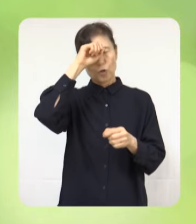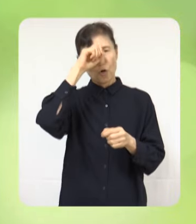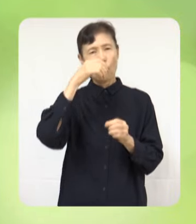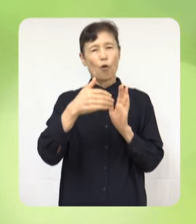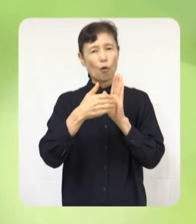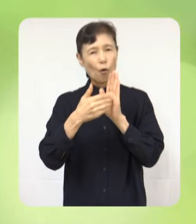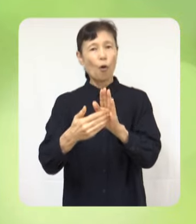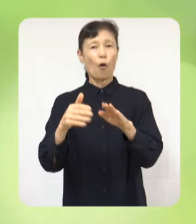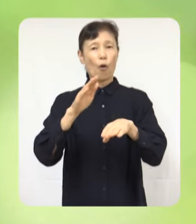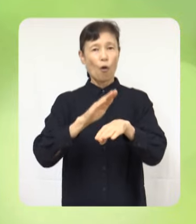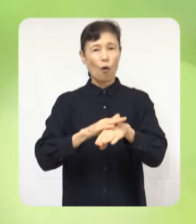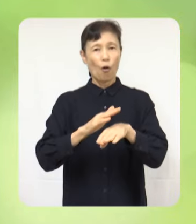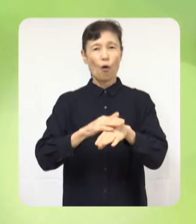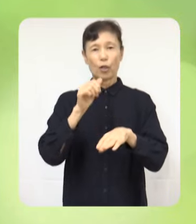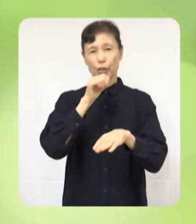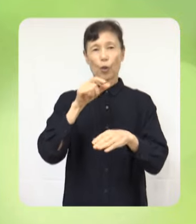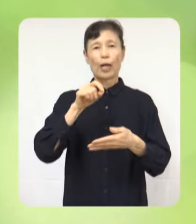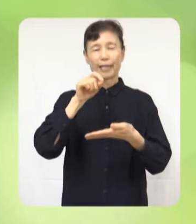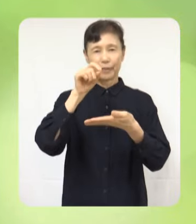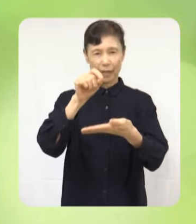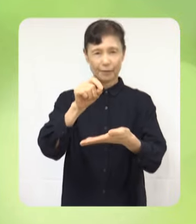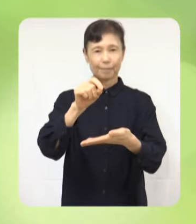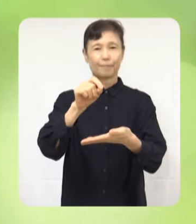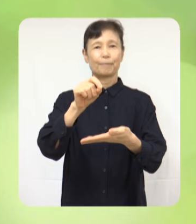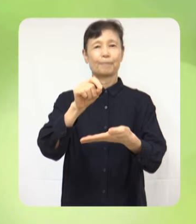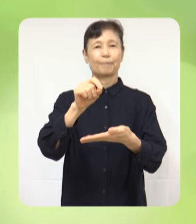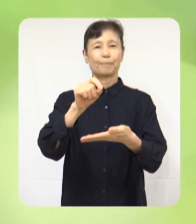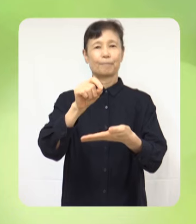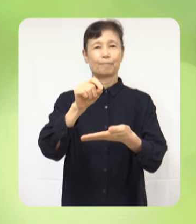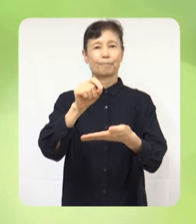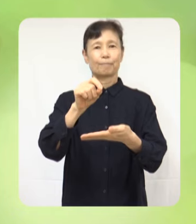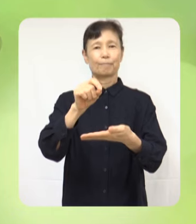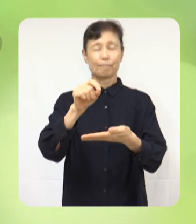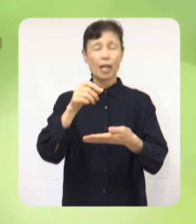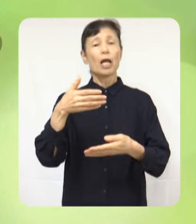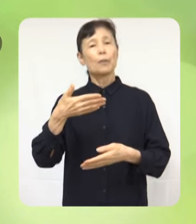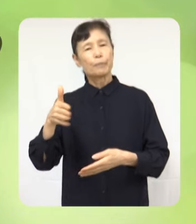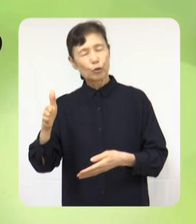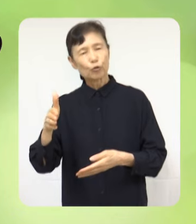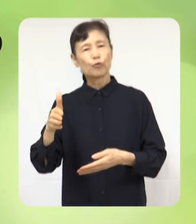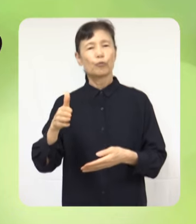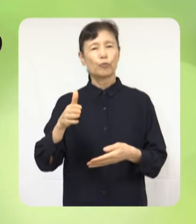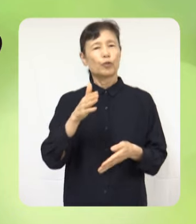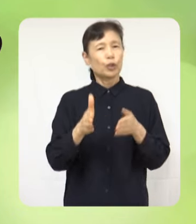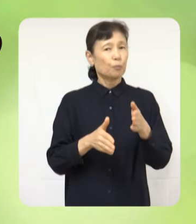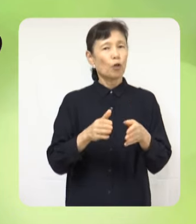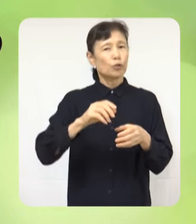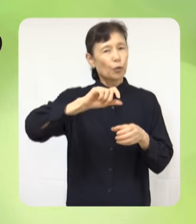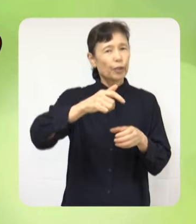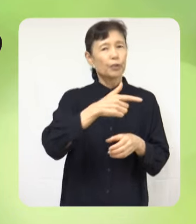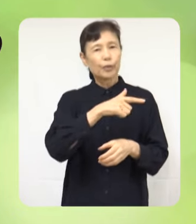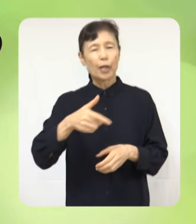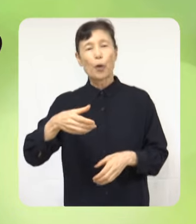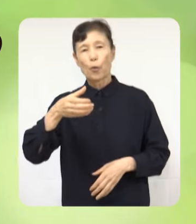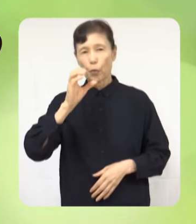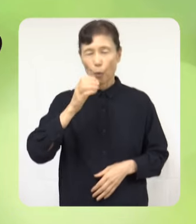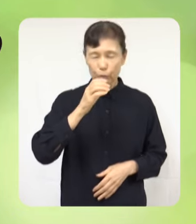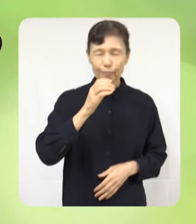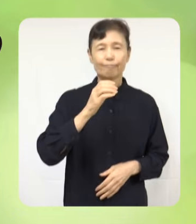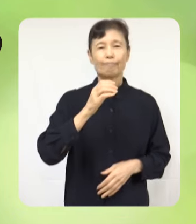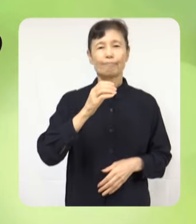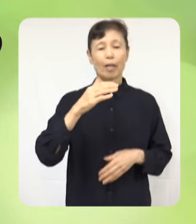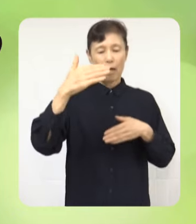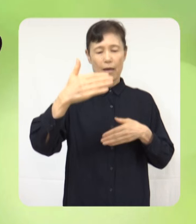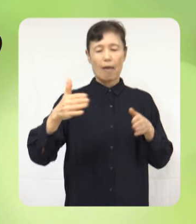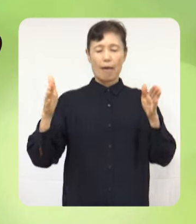熱中症から身を守るための予防法をご紹介します喉が乾く前に水分塩分を